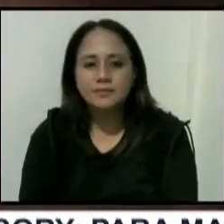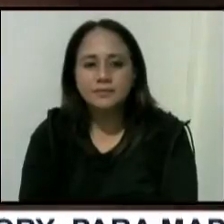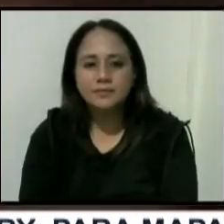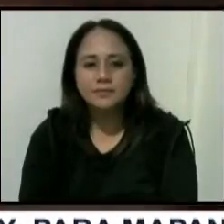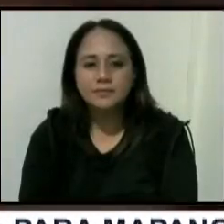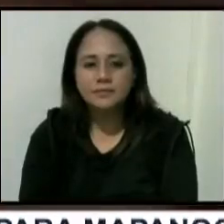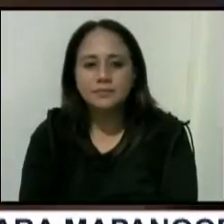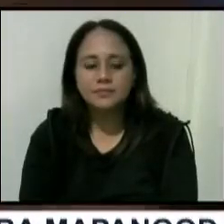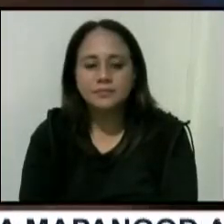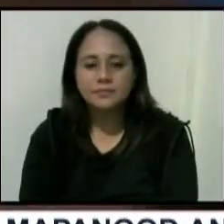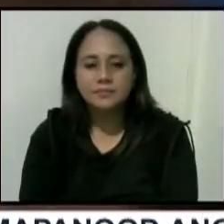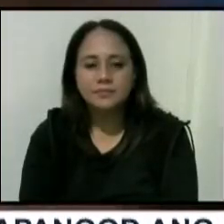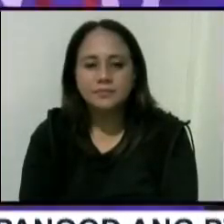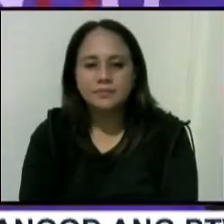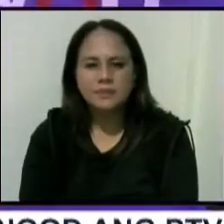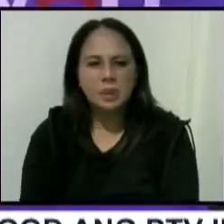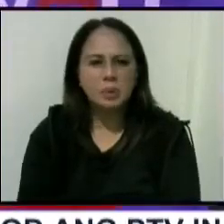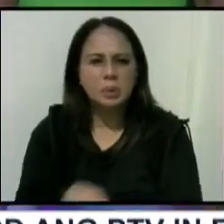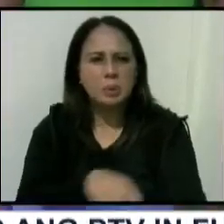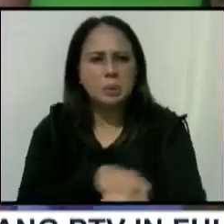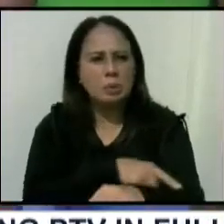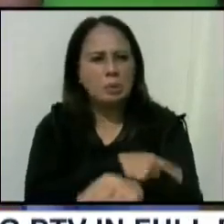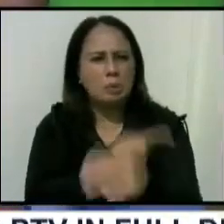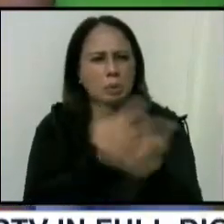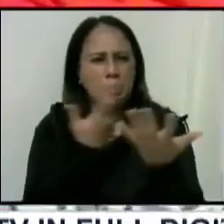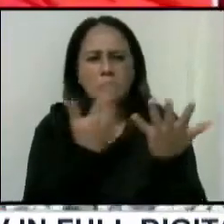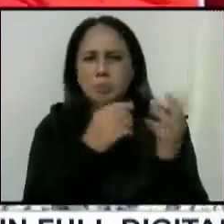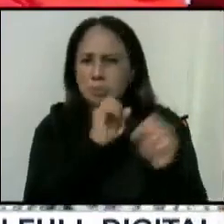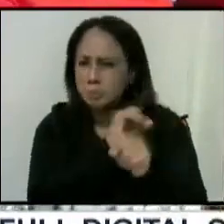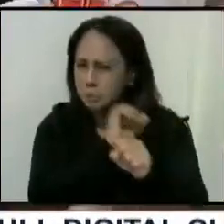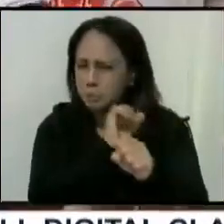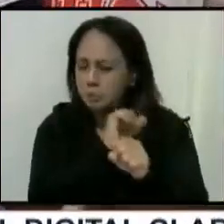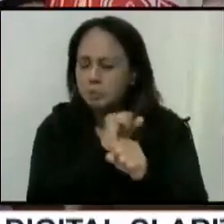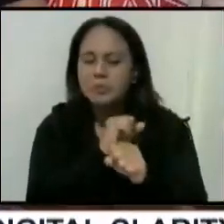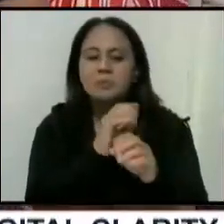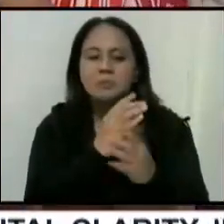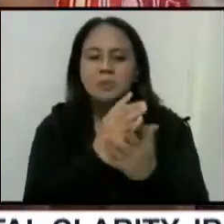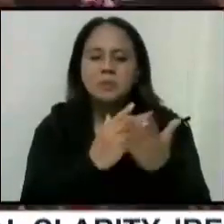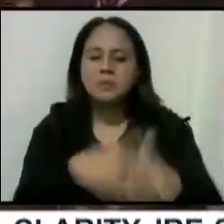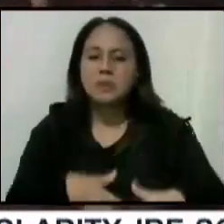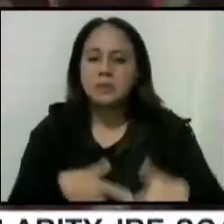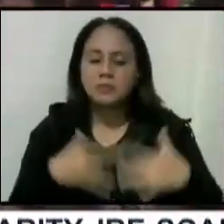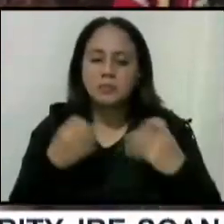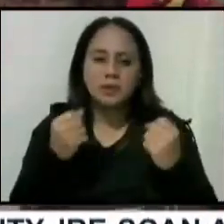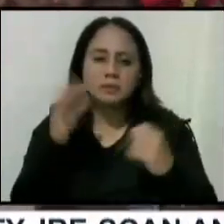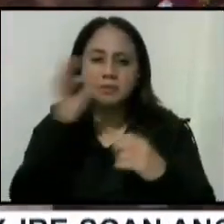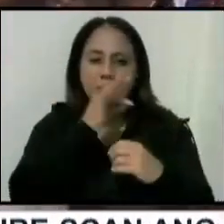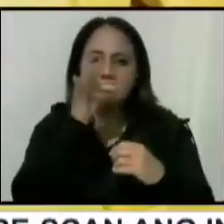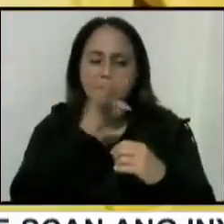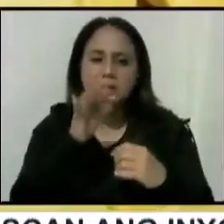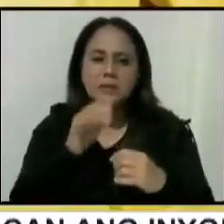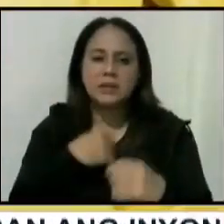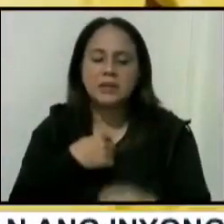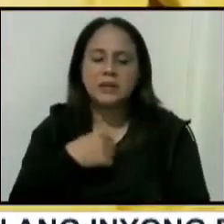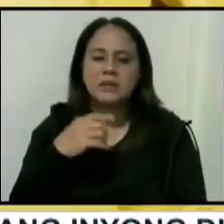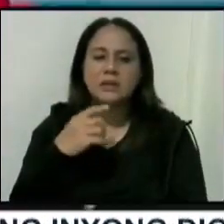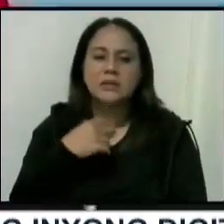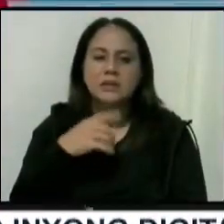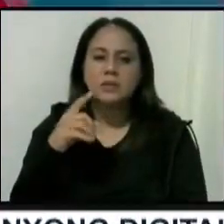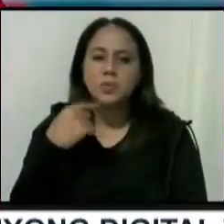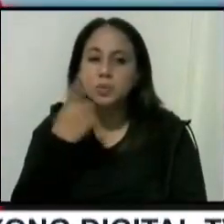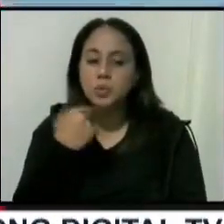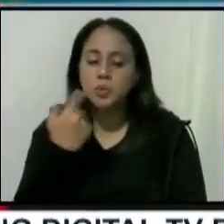Sa tagal nila sa industriya, bahagi na ng buhay ng maraming Pilipino ang mga Dabarkads na sina Tito